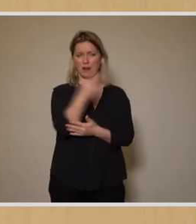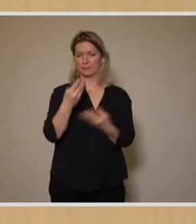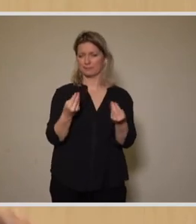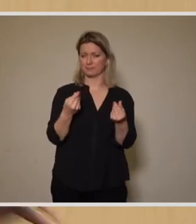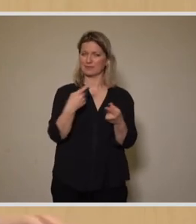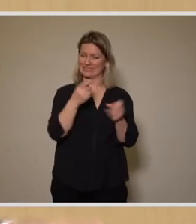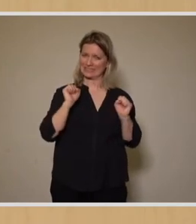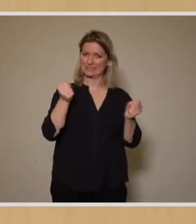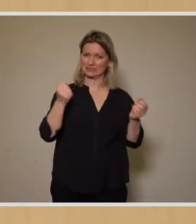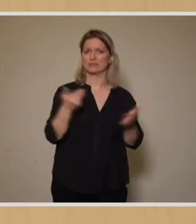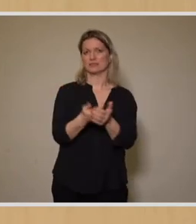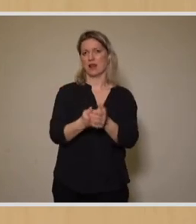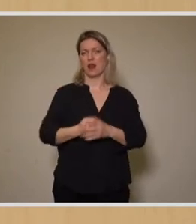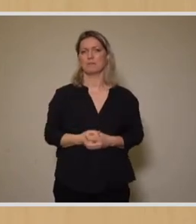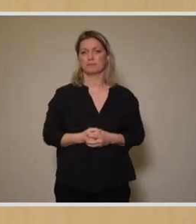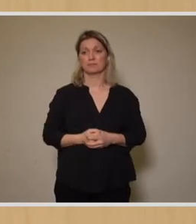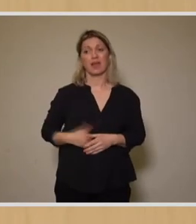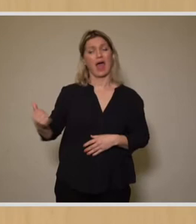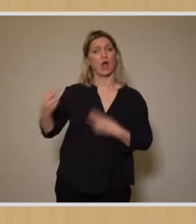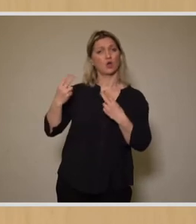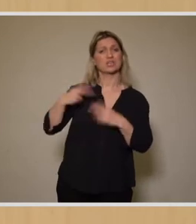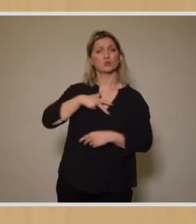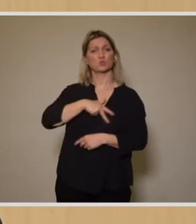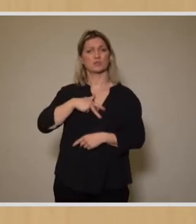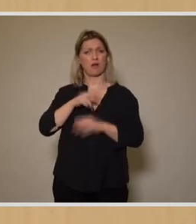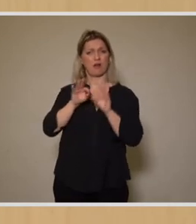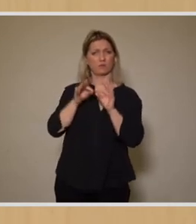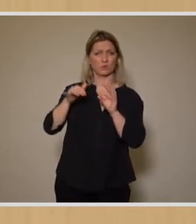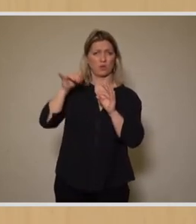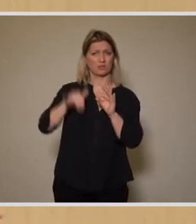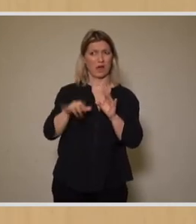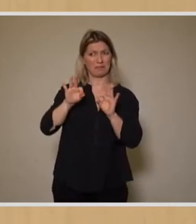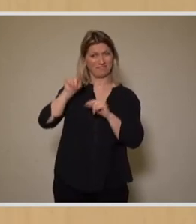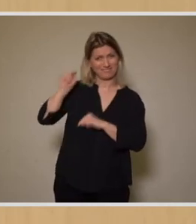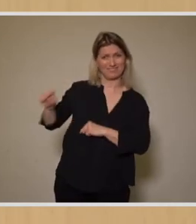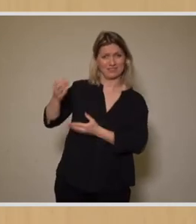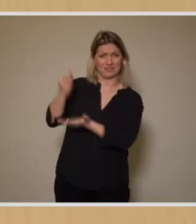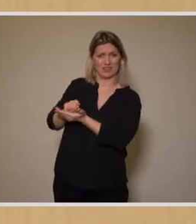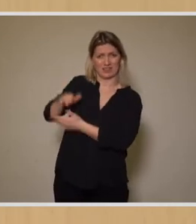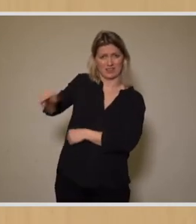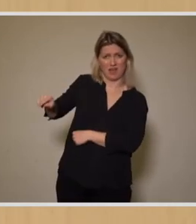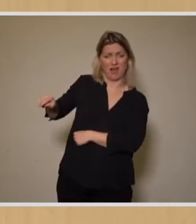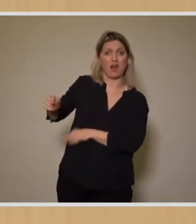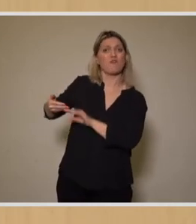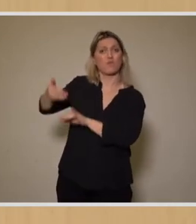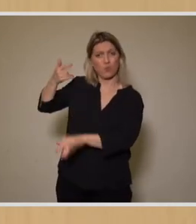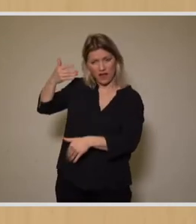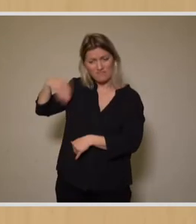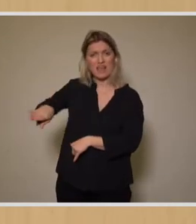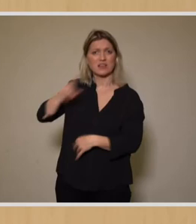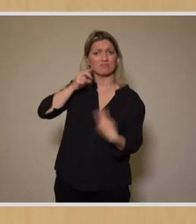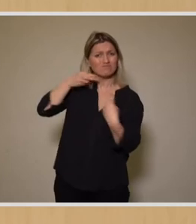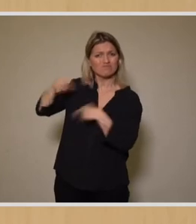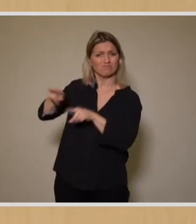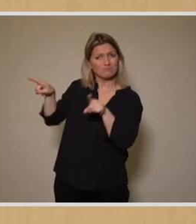dafür ein. Es hat auch eine wichtige soziale Funktion, gerade an diesem Standort, früher gehabt und sie soll es auch